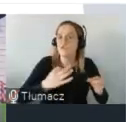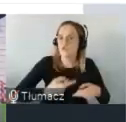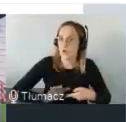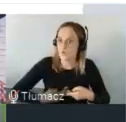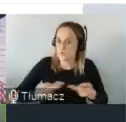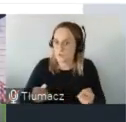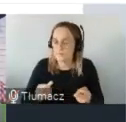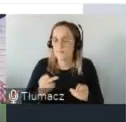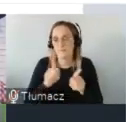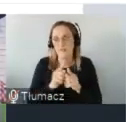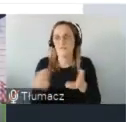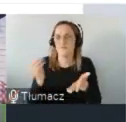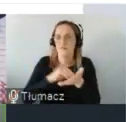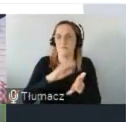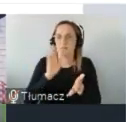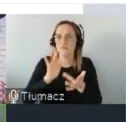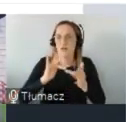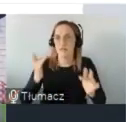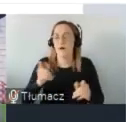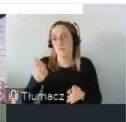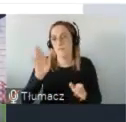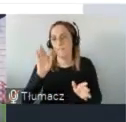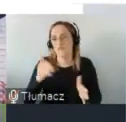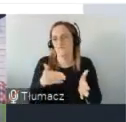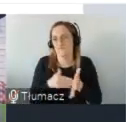to na pewno będzie to bardzo przydatne.